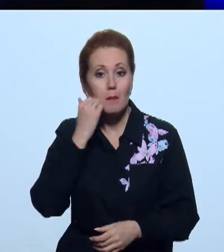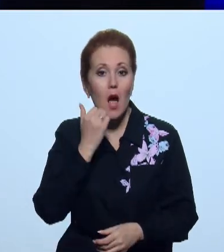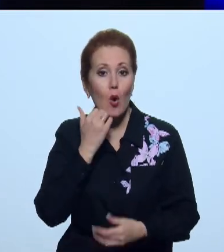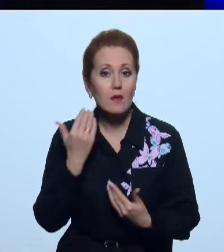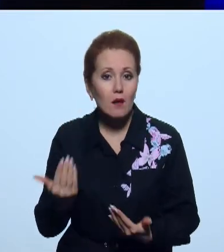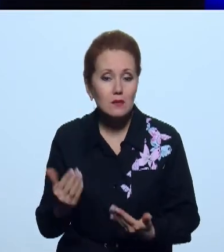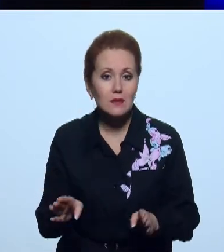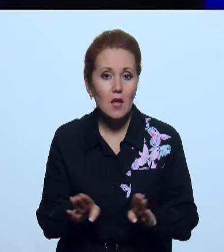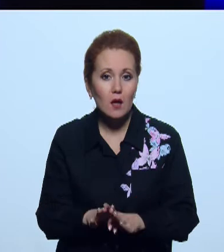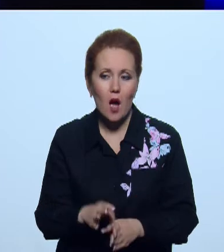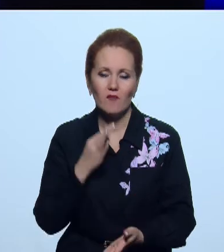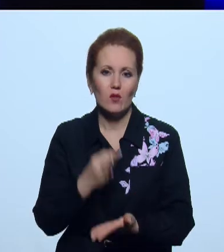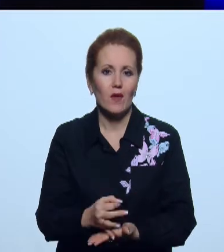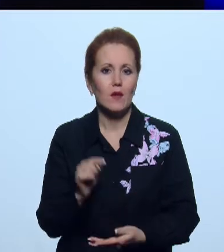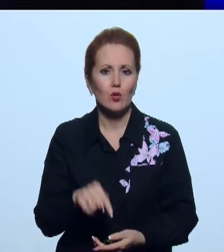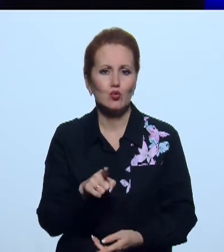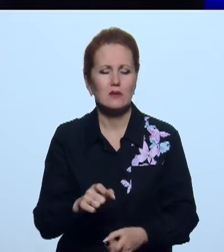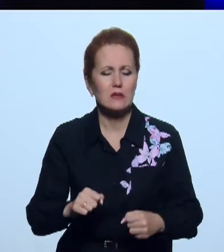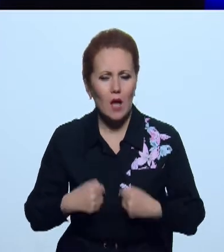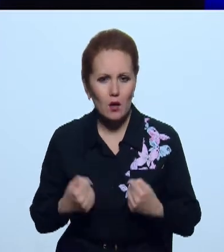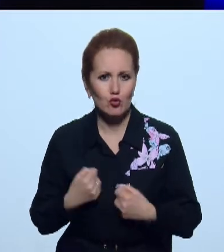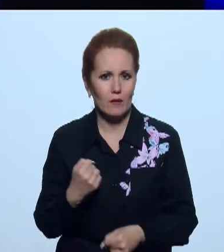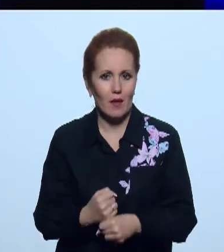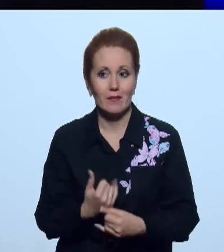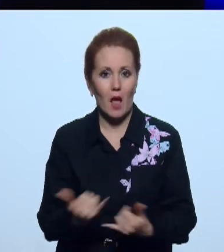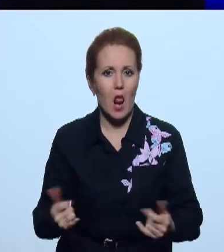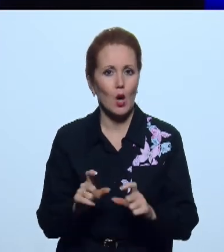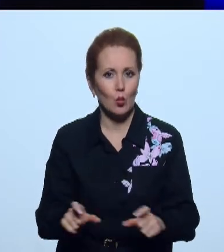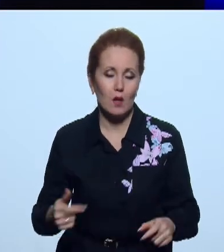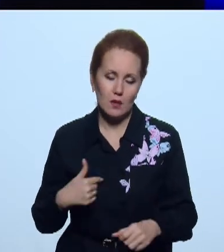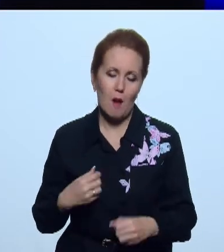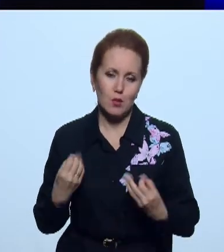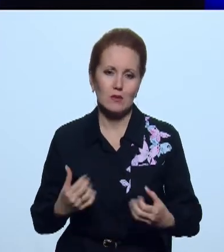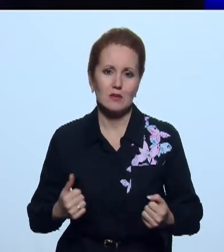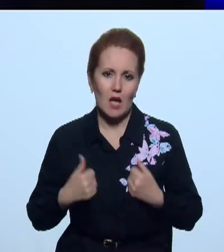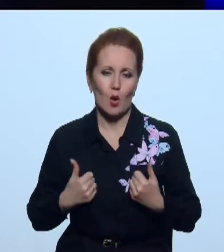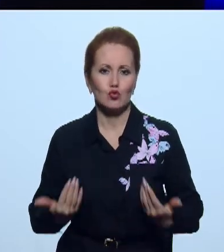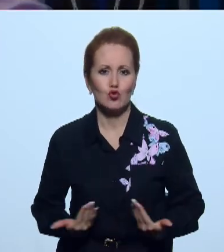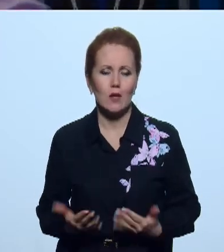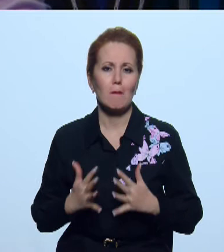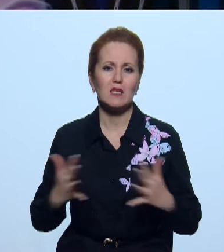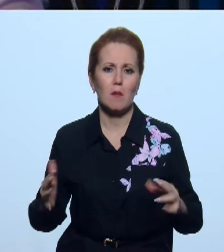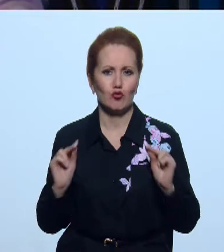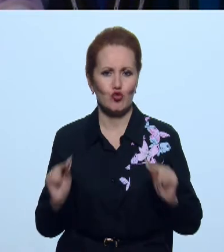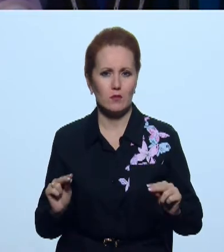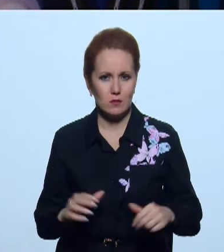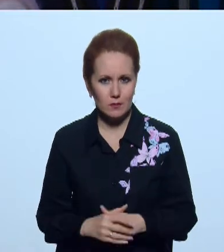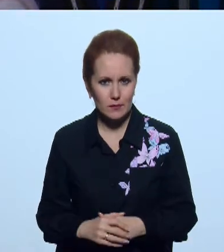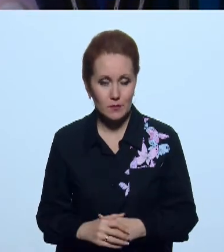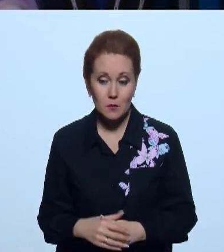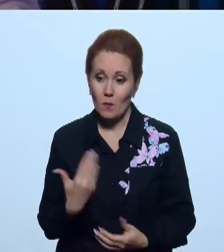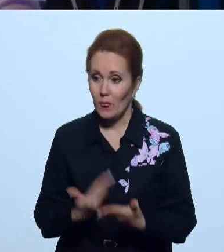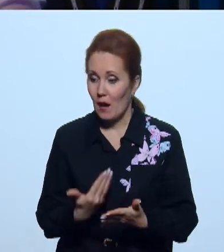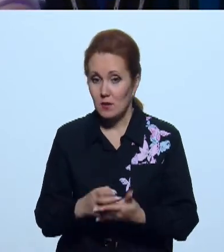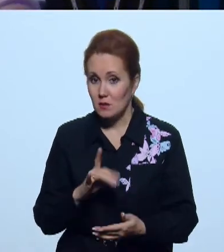благодарность такая в ответ на то, что ты стараешься делать для людей. Я просто стараюсь жить, ну, максимально честно. Казалось бы, да,